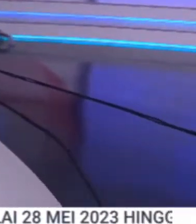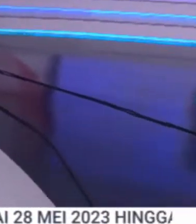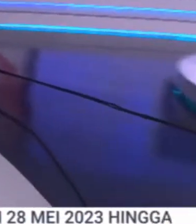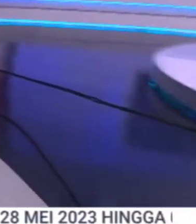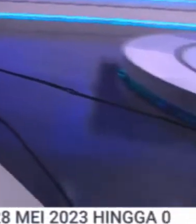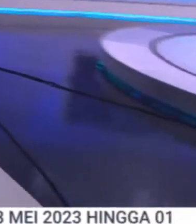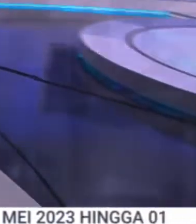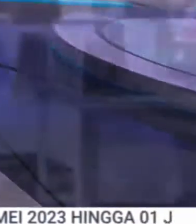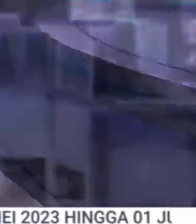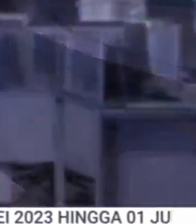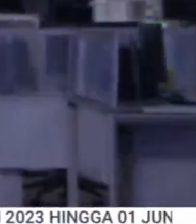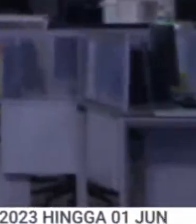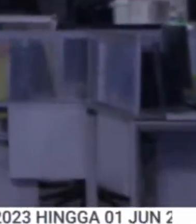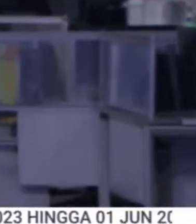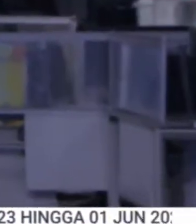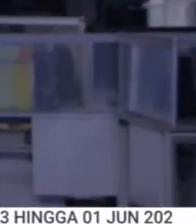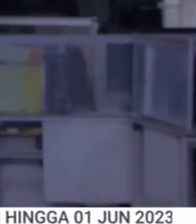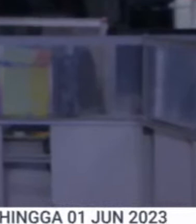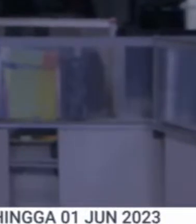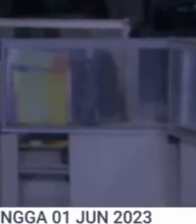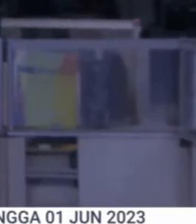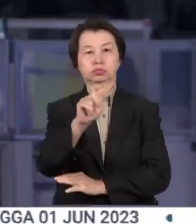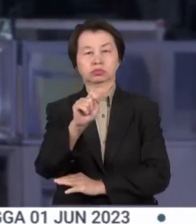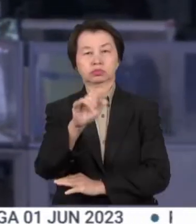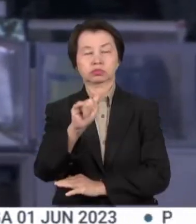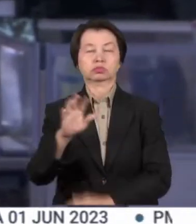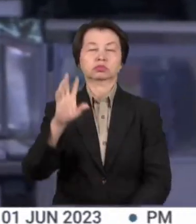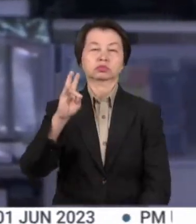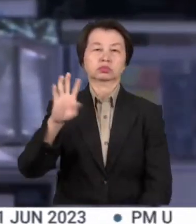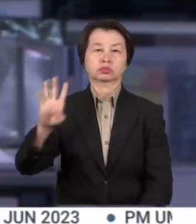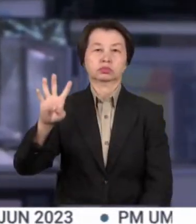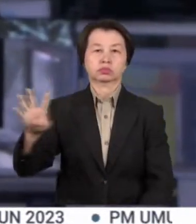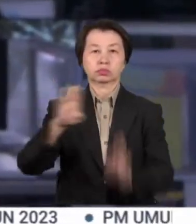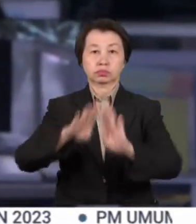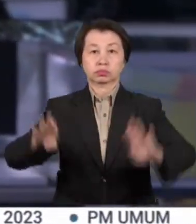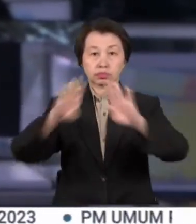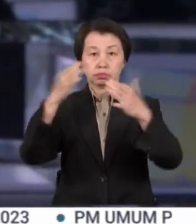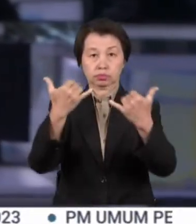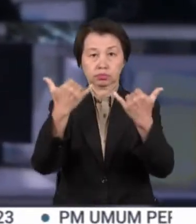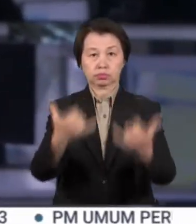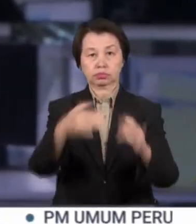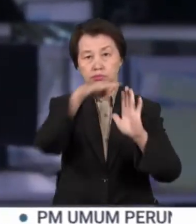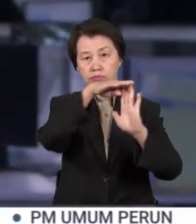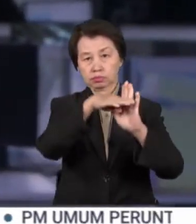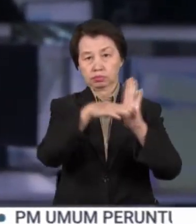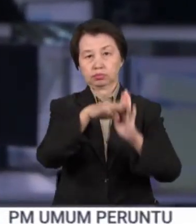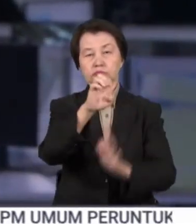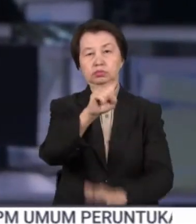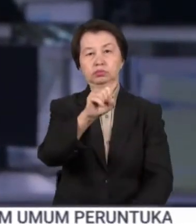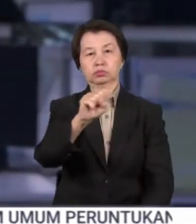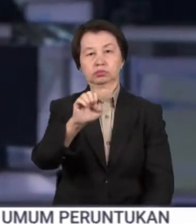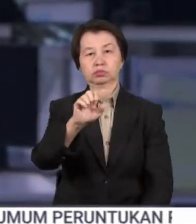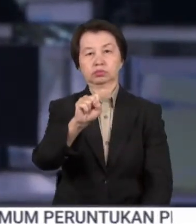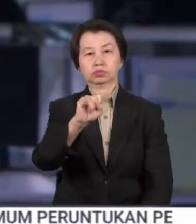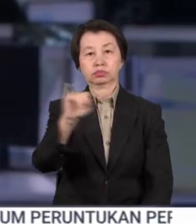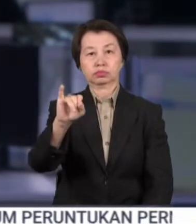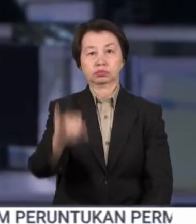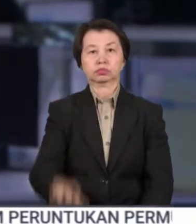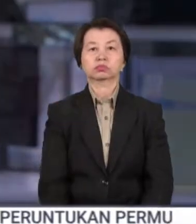Assalamualaikum. Salam Malaysia Madani Kanta 744. Dimulakan dengan rangkuman berita-berita utama hari ini. Perincian dalam segmen ini.